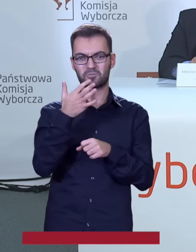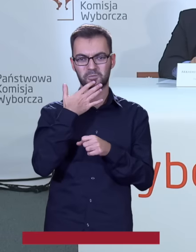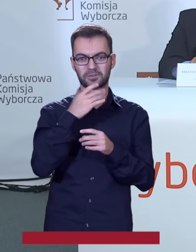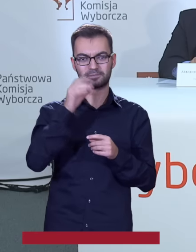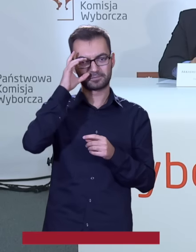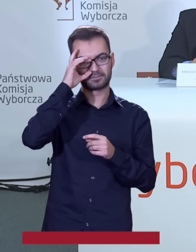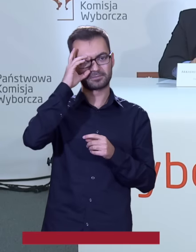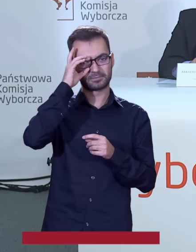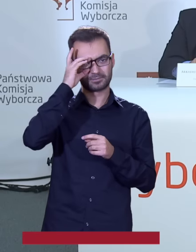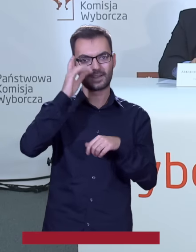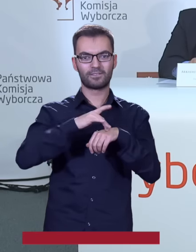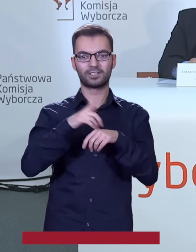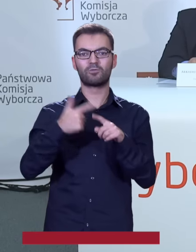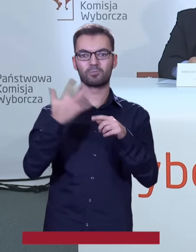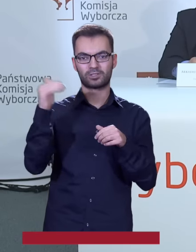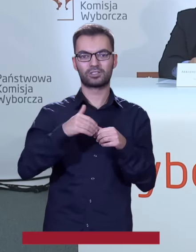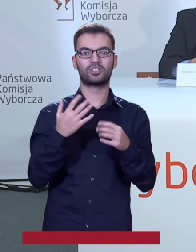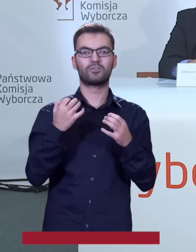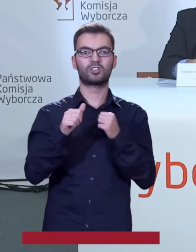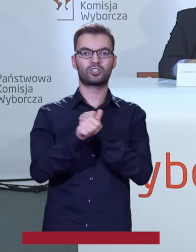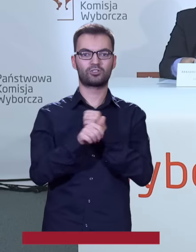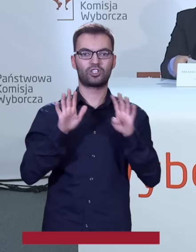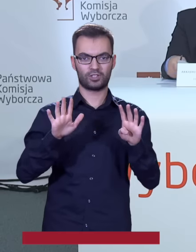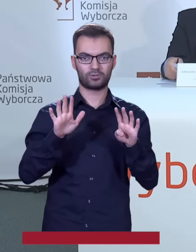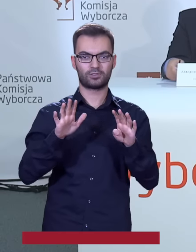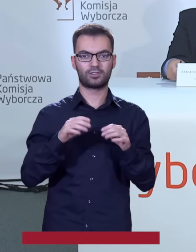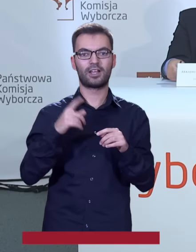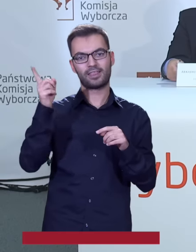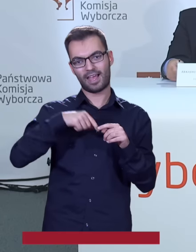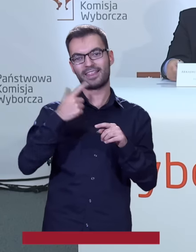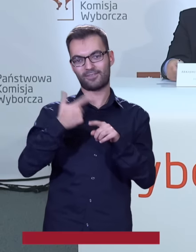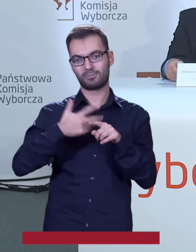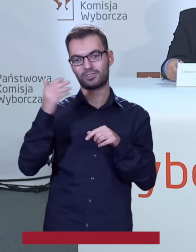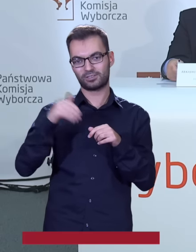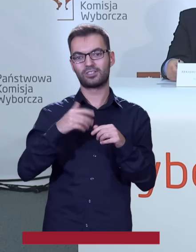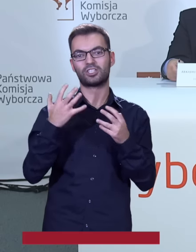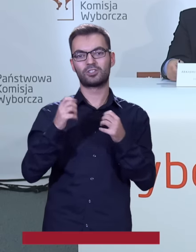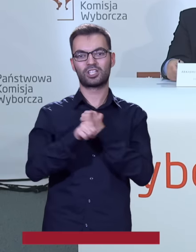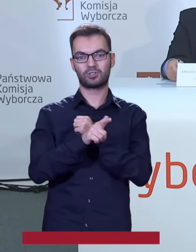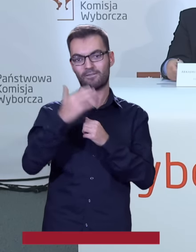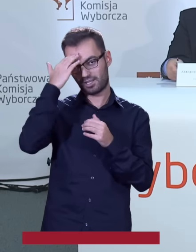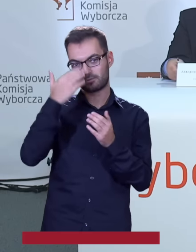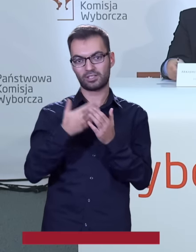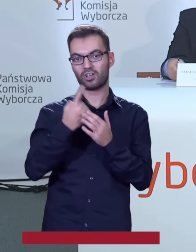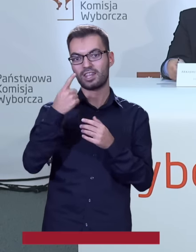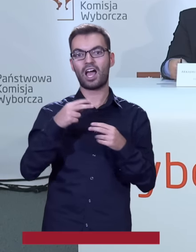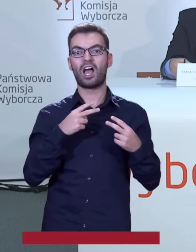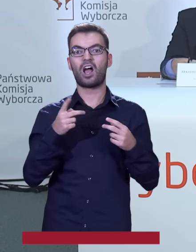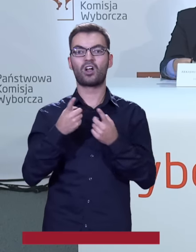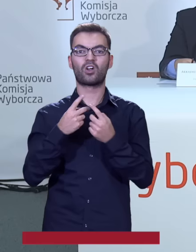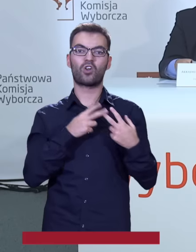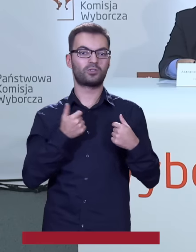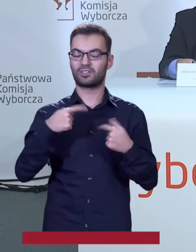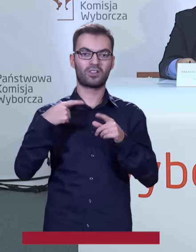są rezultaty z 25 969 na 25 970. Czy wiemy, dlaczego to jedna komisja nie wysłała? Jeżeli chodzi